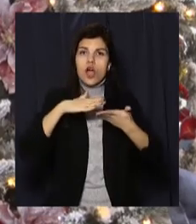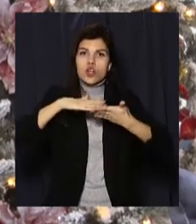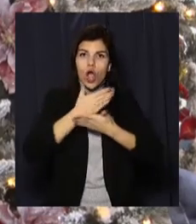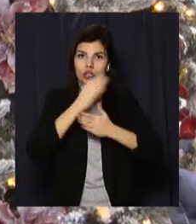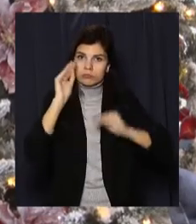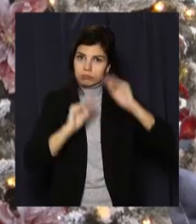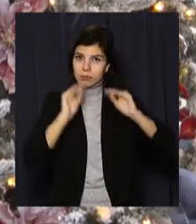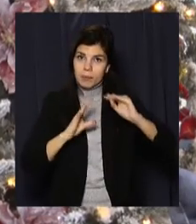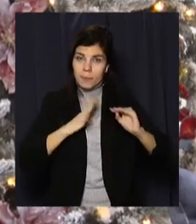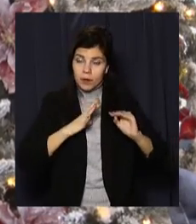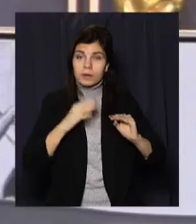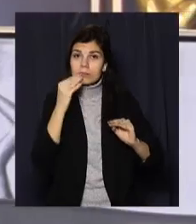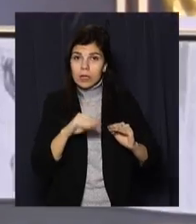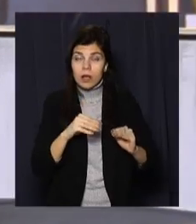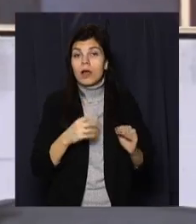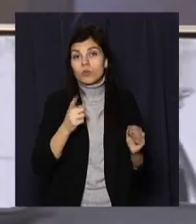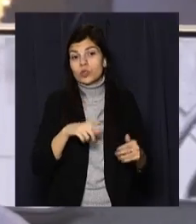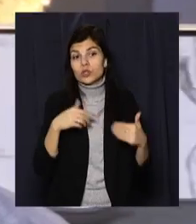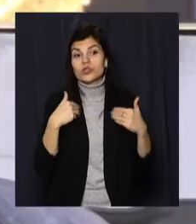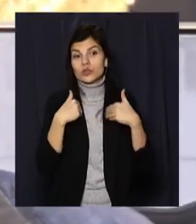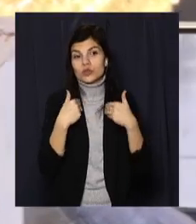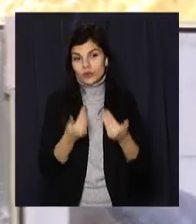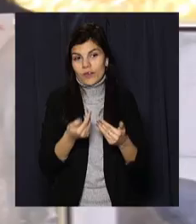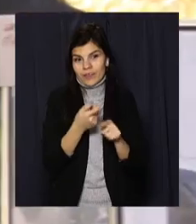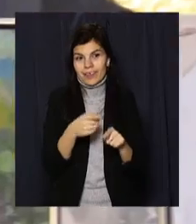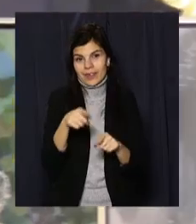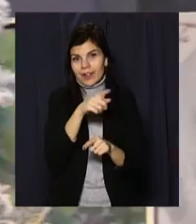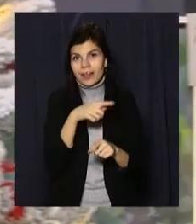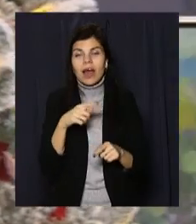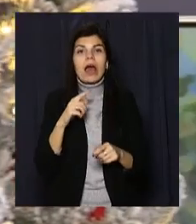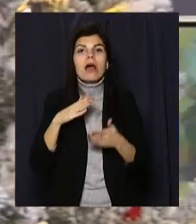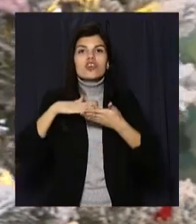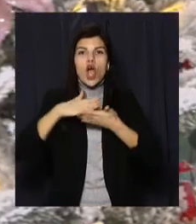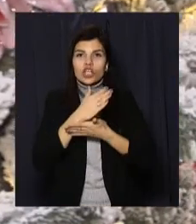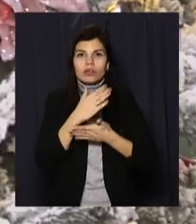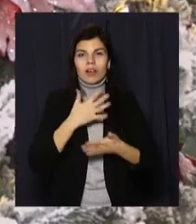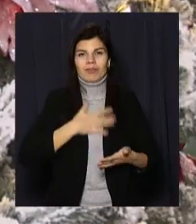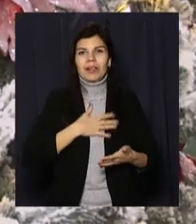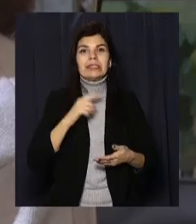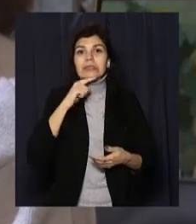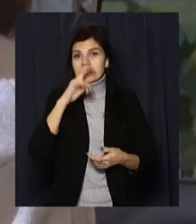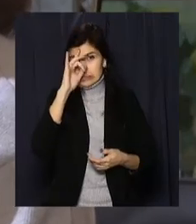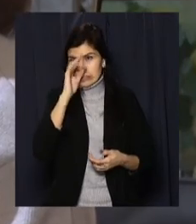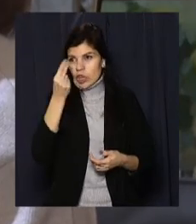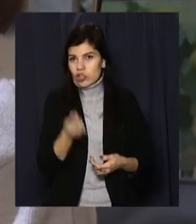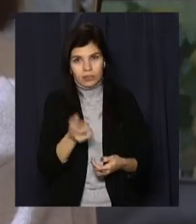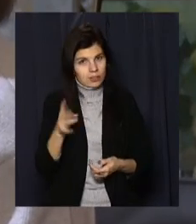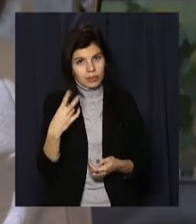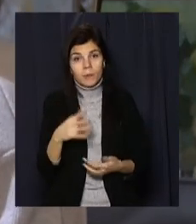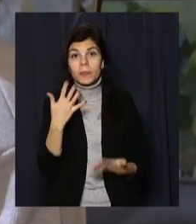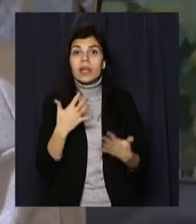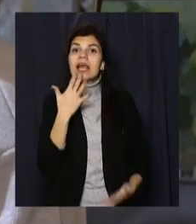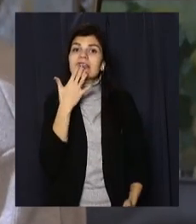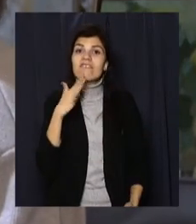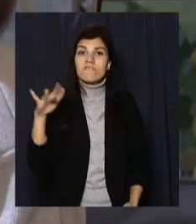якісних матеріалів. Тому, аби дерево радувало вас якнайдовше, на якості економити не варто, радять фахівці. Якщо ми говоримо у